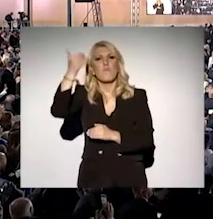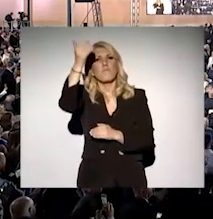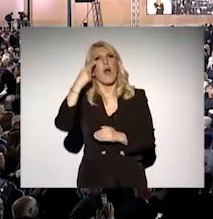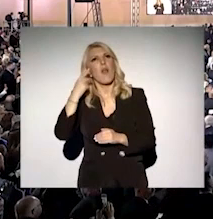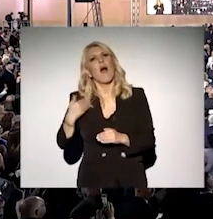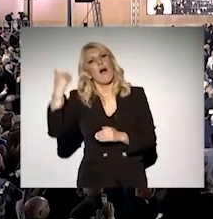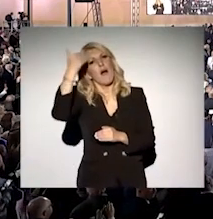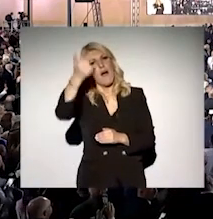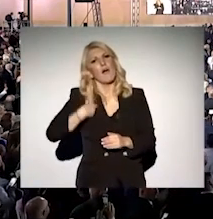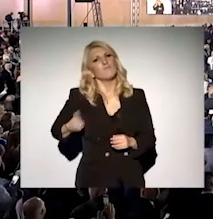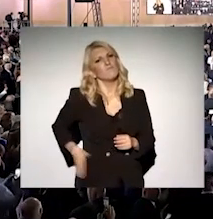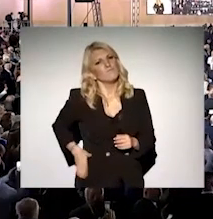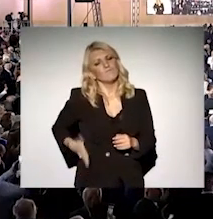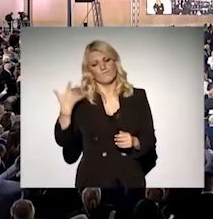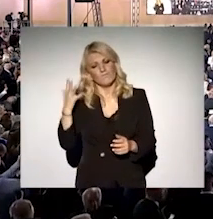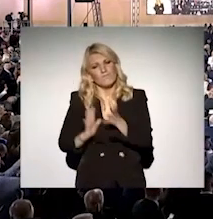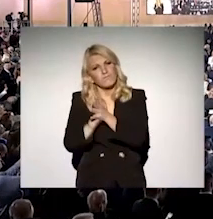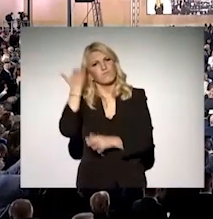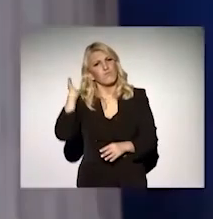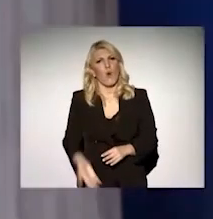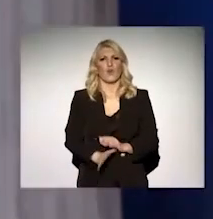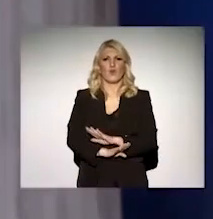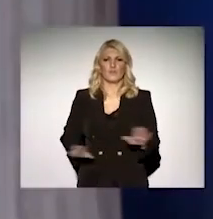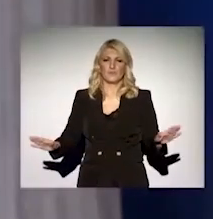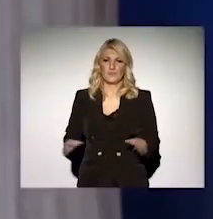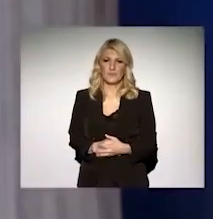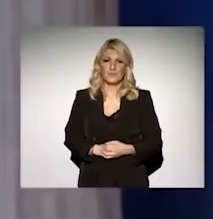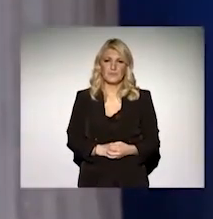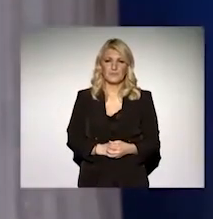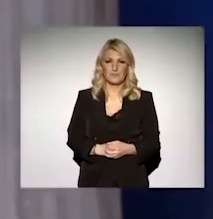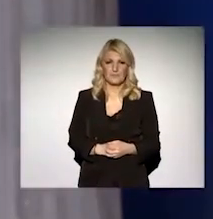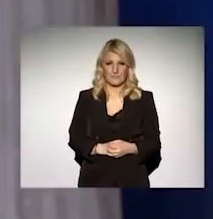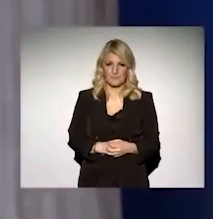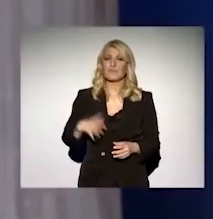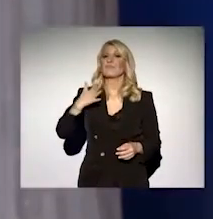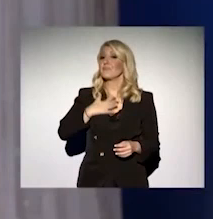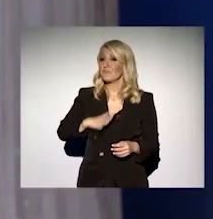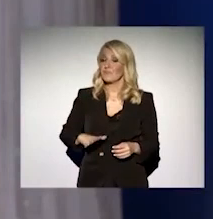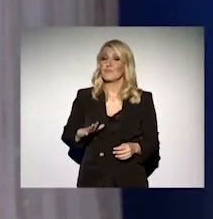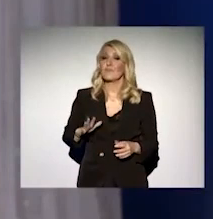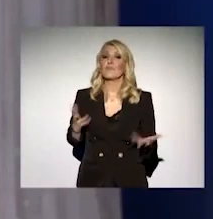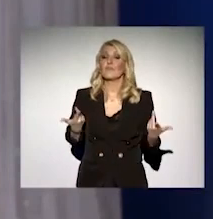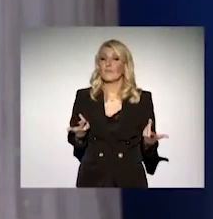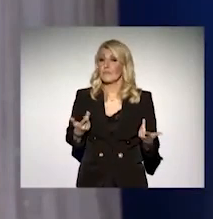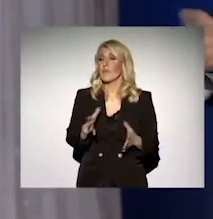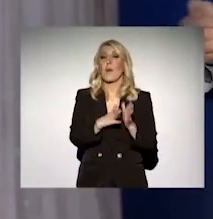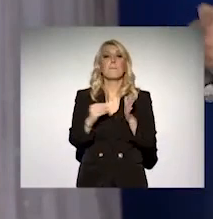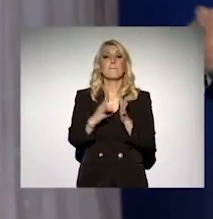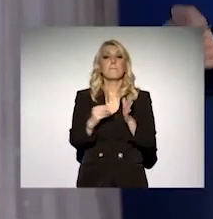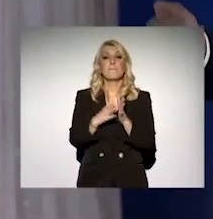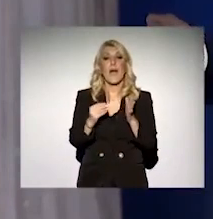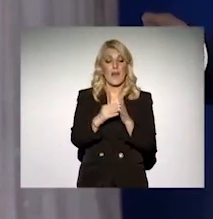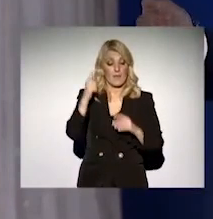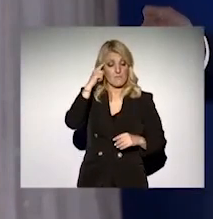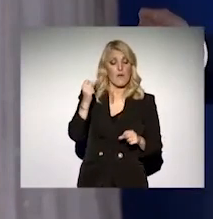καινούριο για το ΠΑΣΟΚ αυτό. Έτσι πήγαν στις εκλογές του 23. Για να το πάω και λίγο πιο πίσω και με στοχοποίηση της γυναίκας του Πρωθυπουργού, έτσι πήγαν και στις εκλογές του